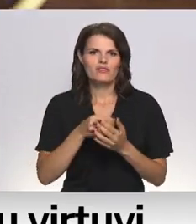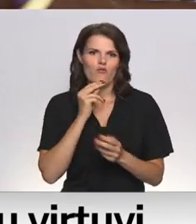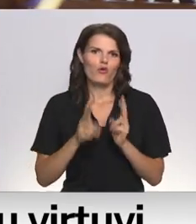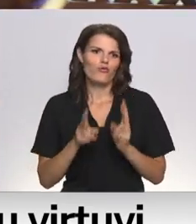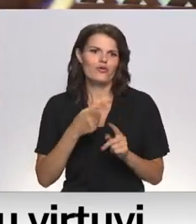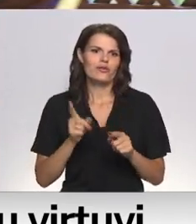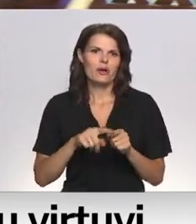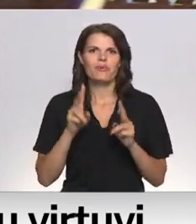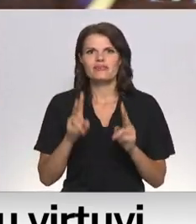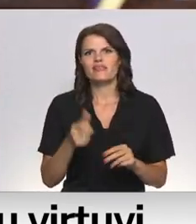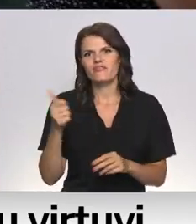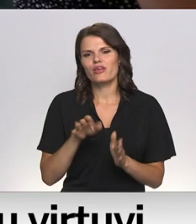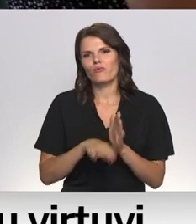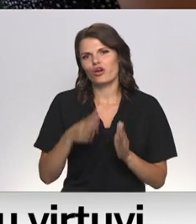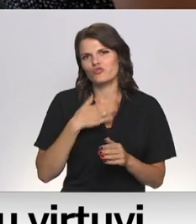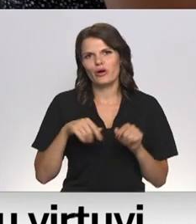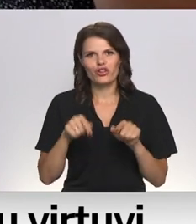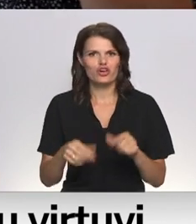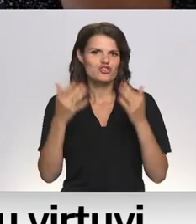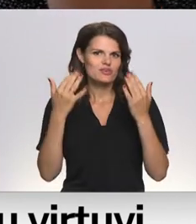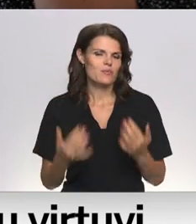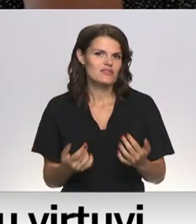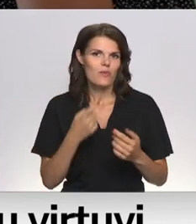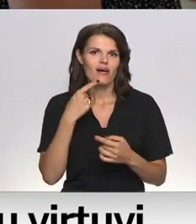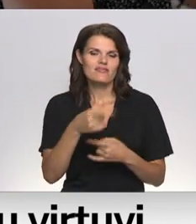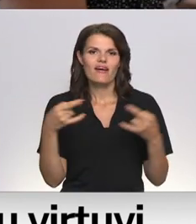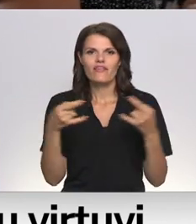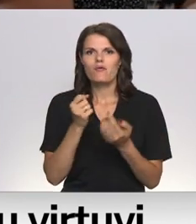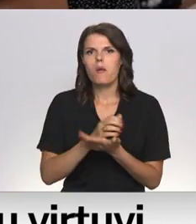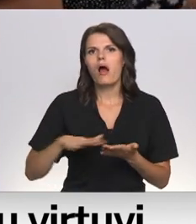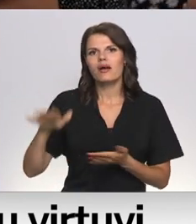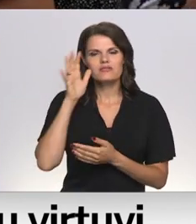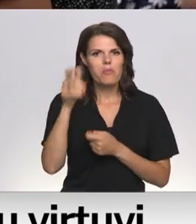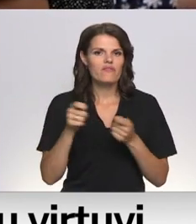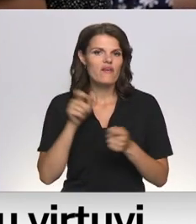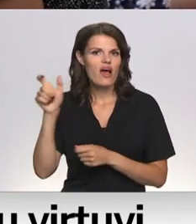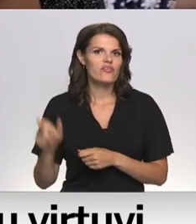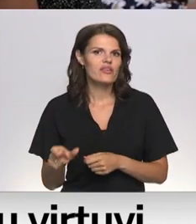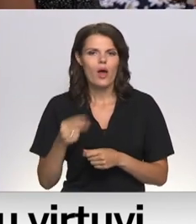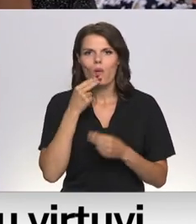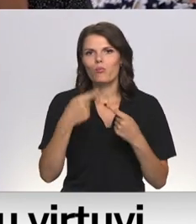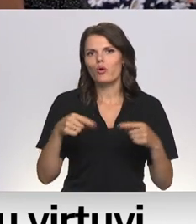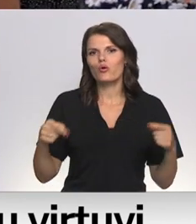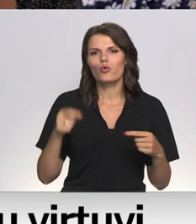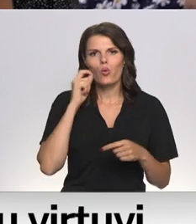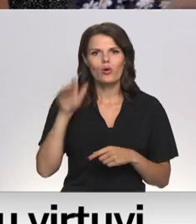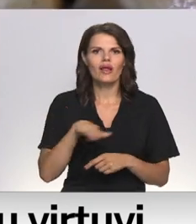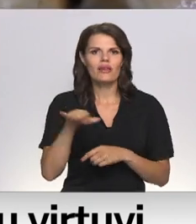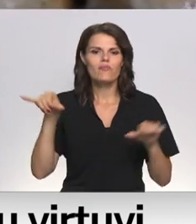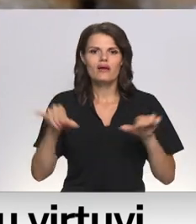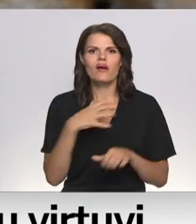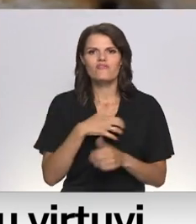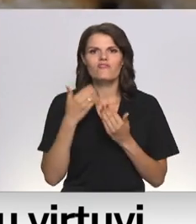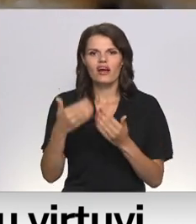viņiem būs paticis šis pasākums. Kā RTV stāsta Rembatas pagasta pārvaldes vadītāji, produktus ukraiņu ģimenēm kafēnīcas